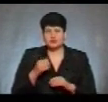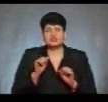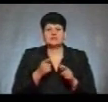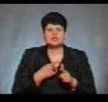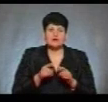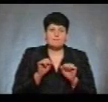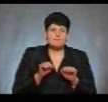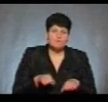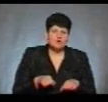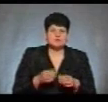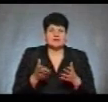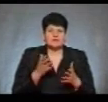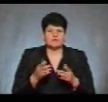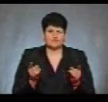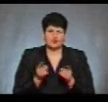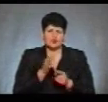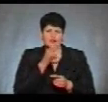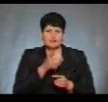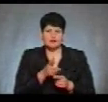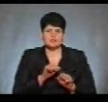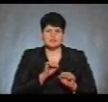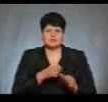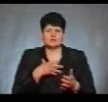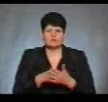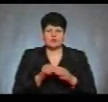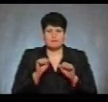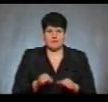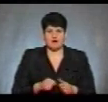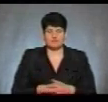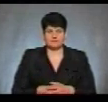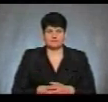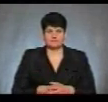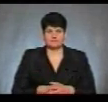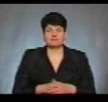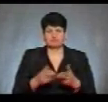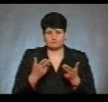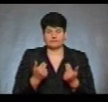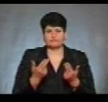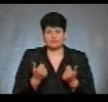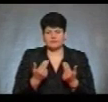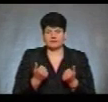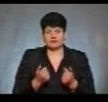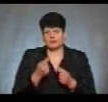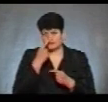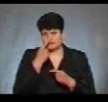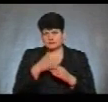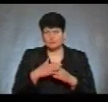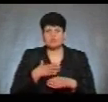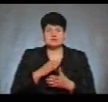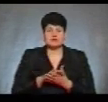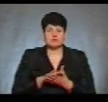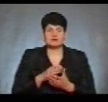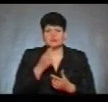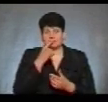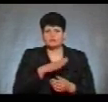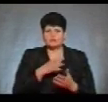якось в такі короткі терміни все-таки відстояти своє право на волевиявлення? Так, от буквально в моєї знайомої нещодавно було день